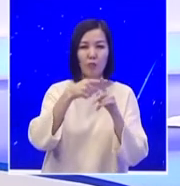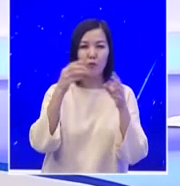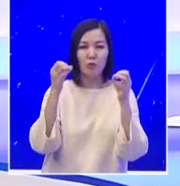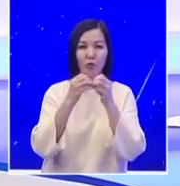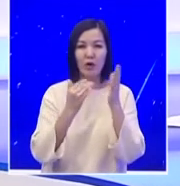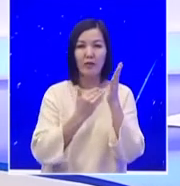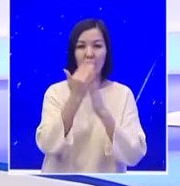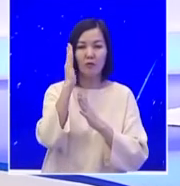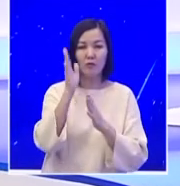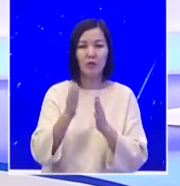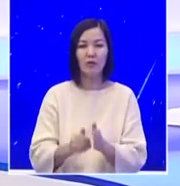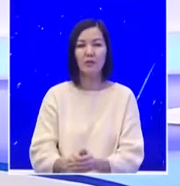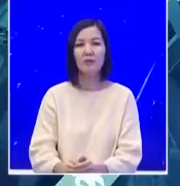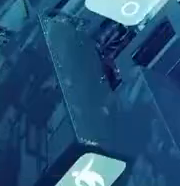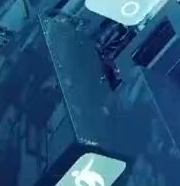дейін көтерілмек.